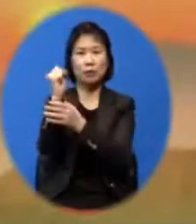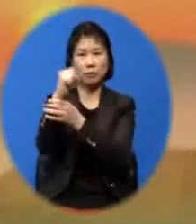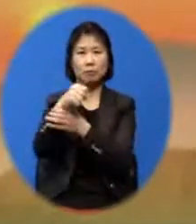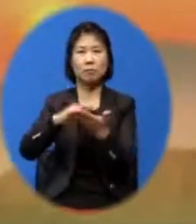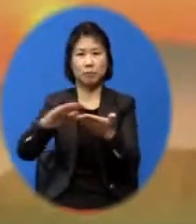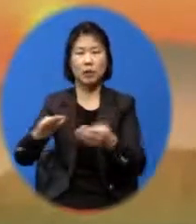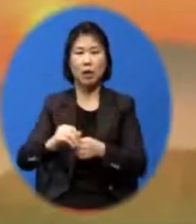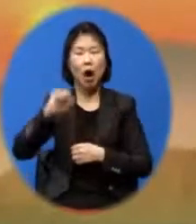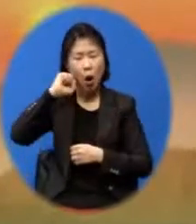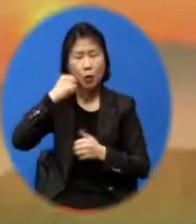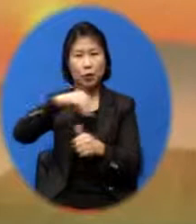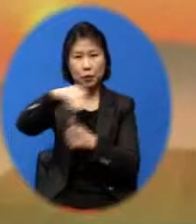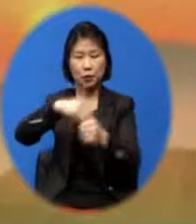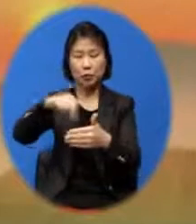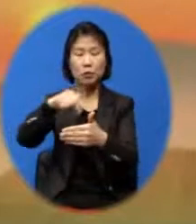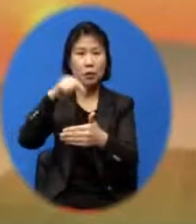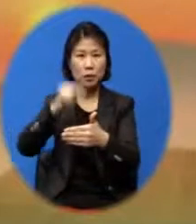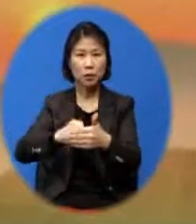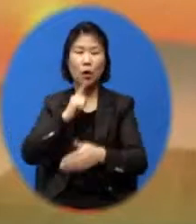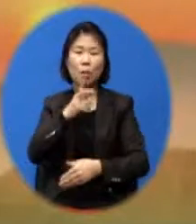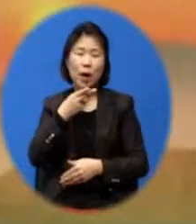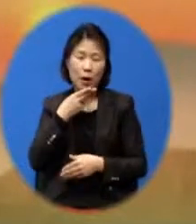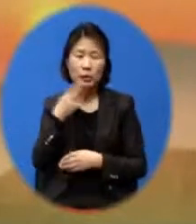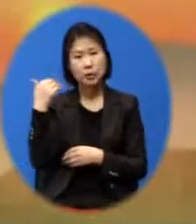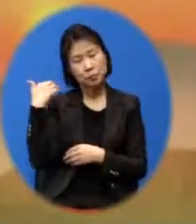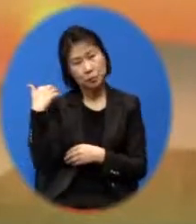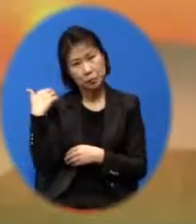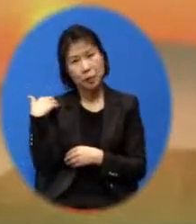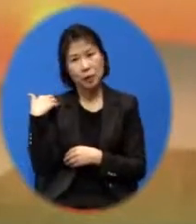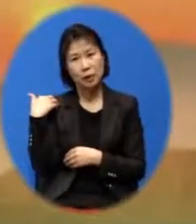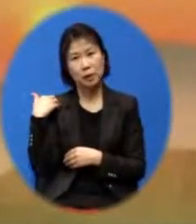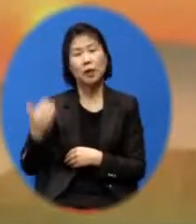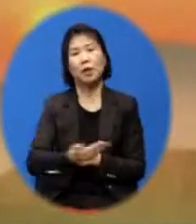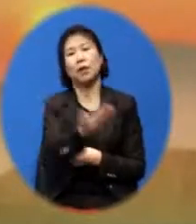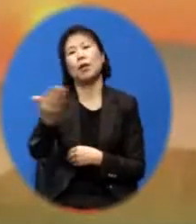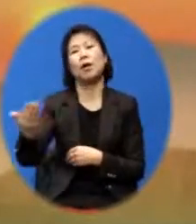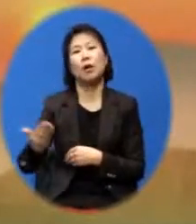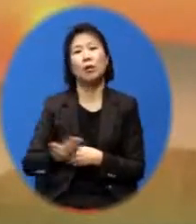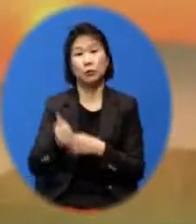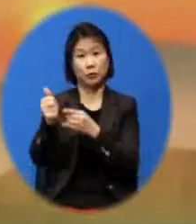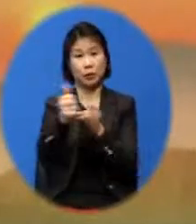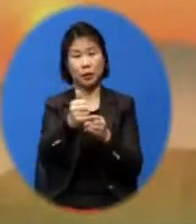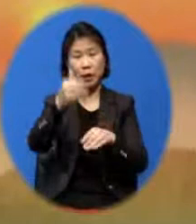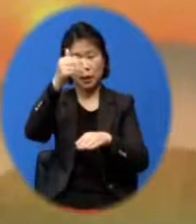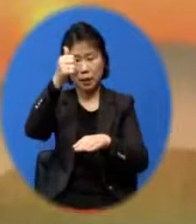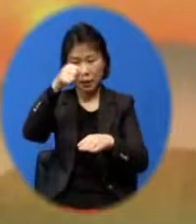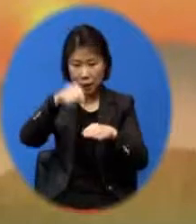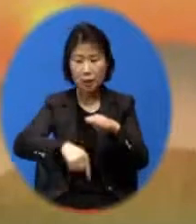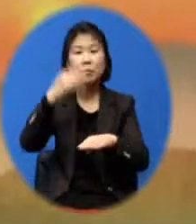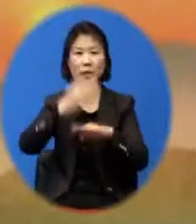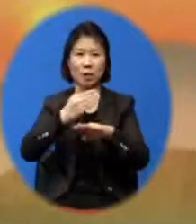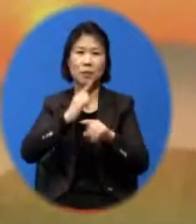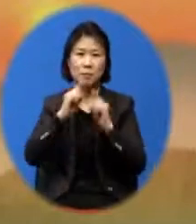결실입니다. 어려운 여건 속에서도 묵묵히 맡은 바 소임을 다해 오신 도민 여러분들께 깊이